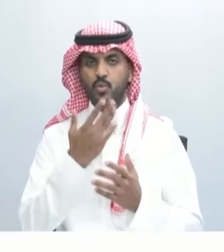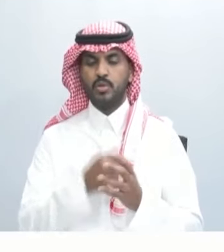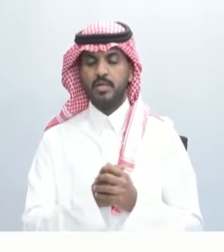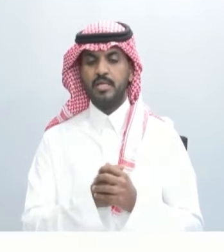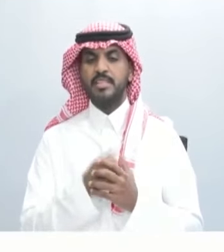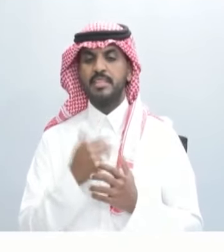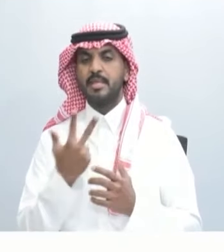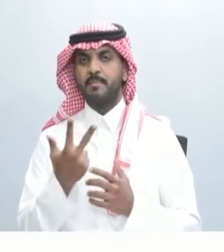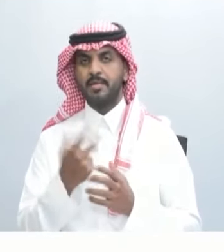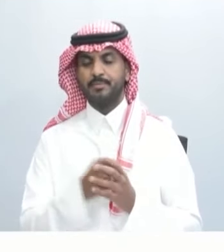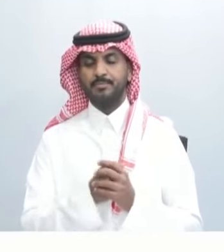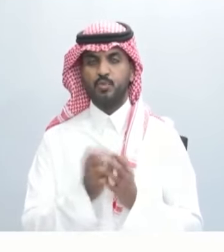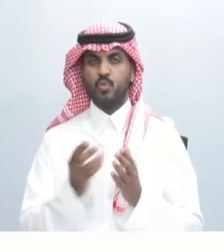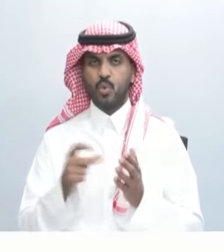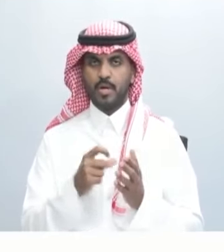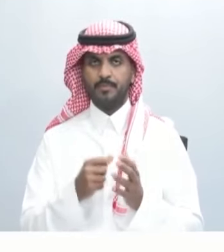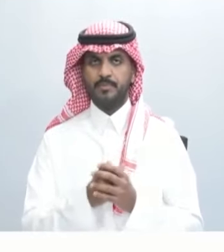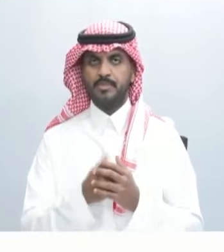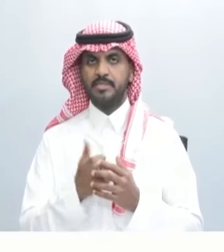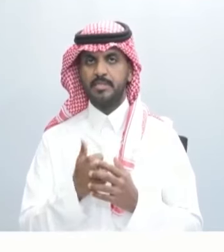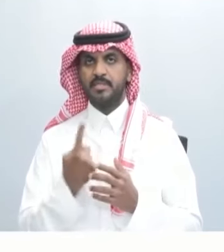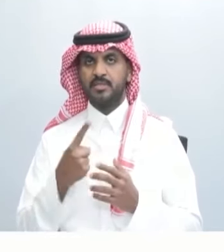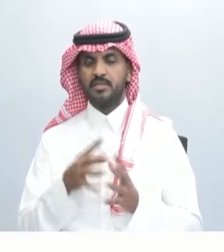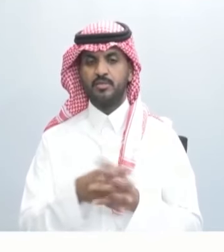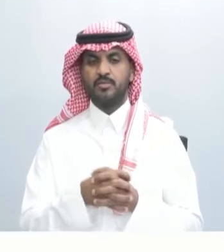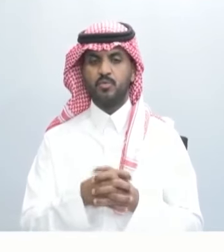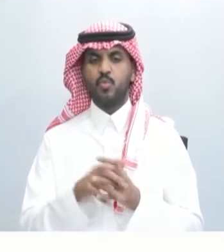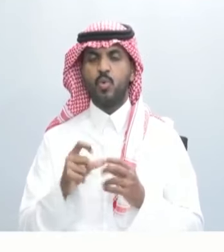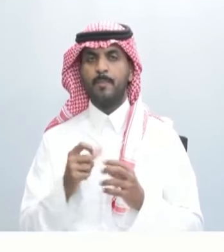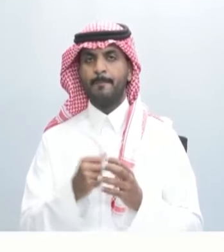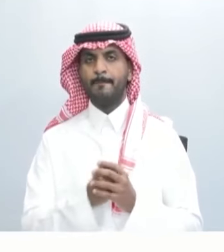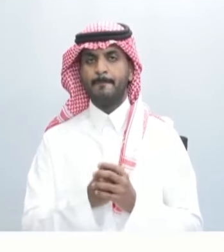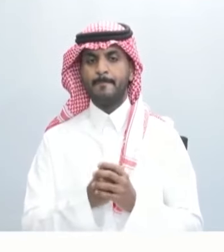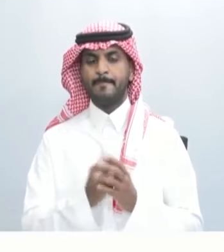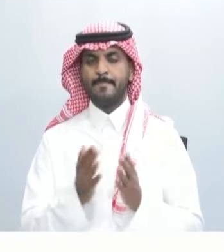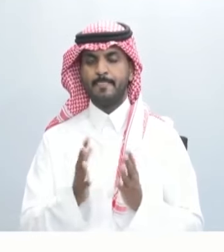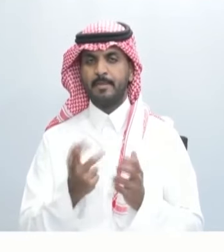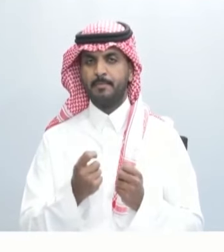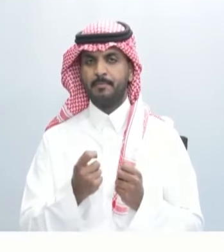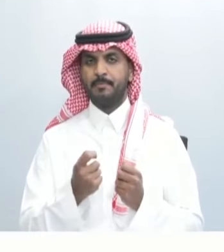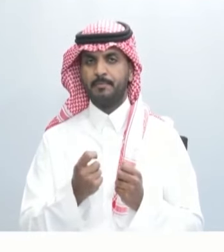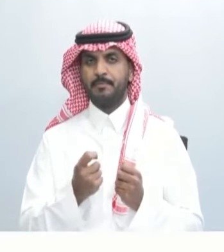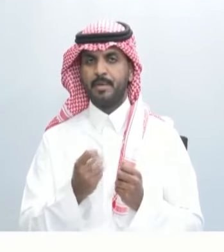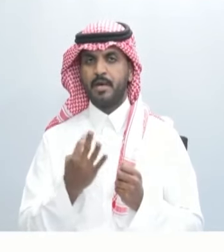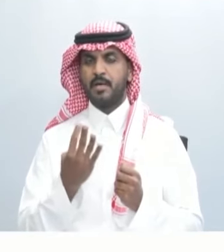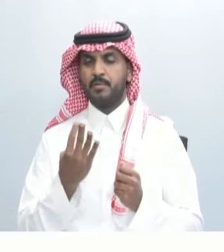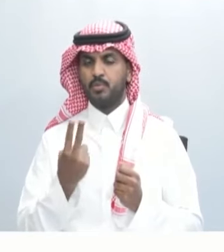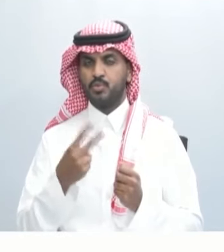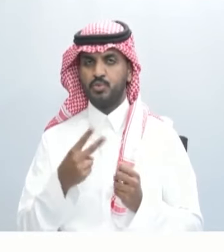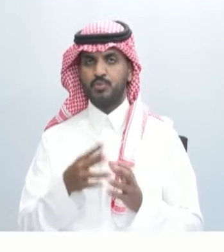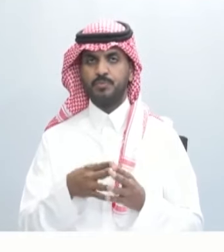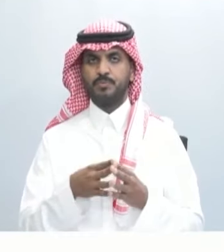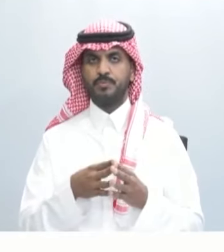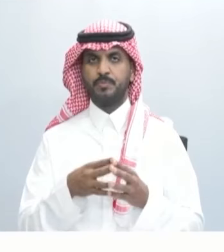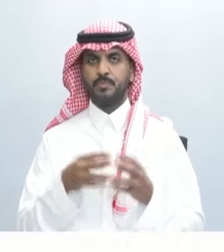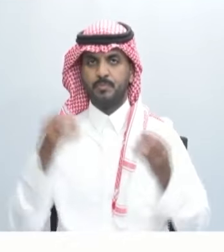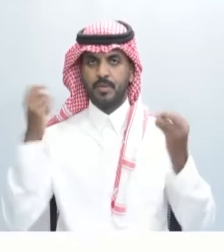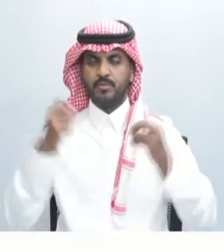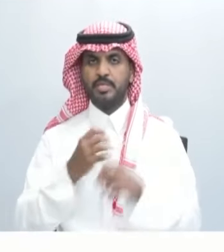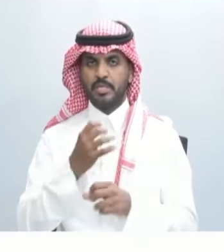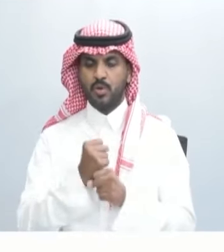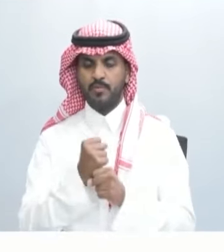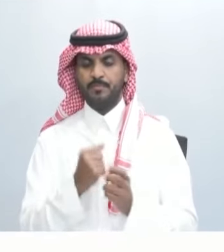الثمانيه وسته عشر وتم ابنائي بناته 24 بارك الله فيكم